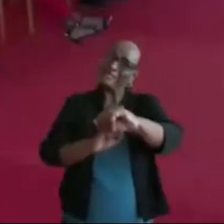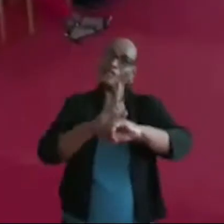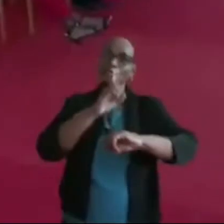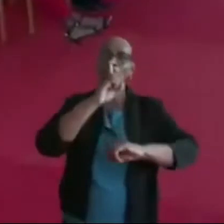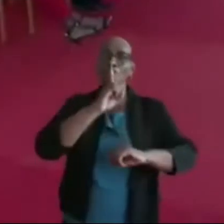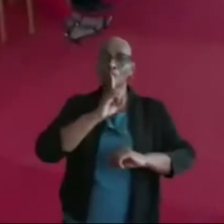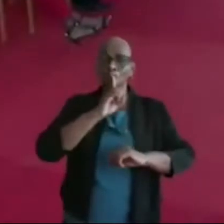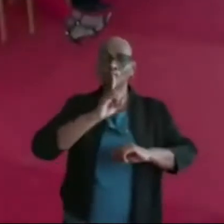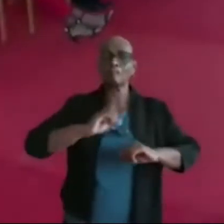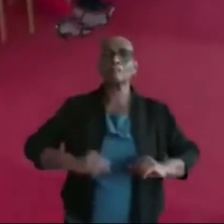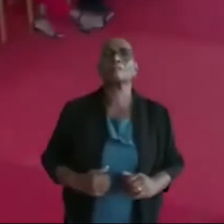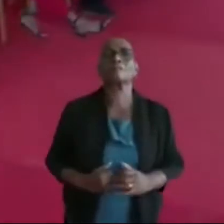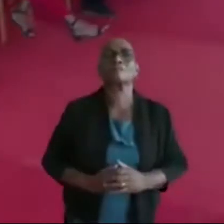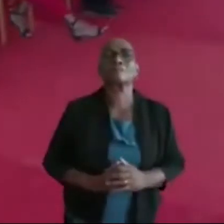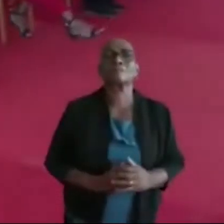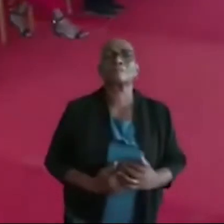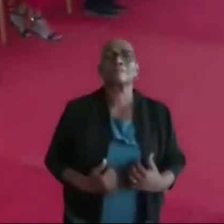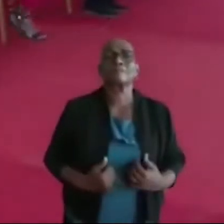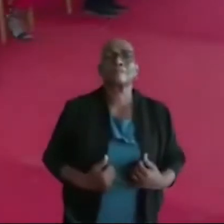nemen.